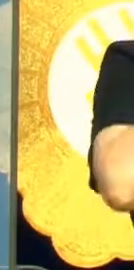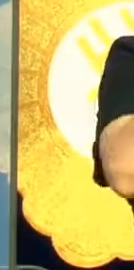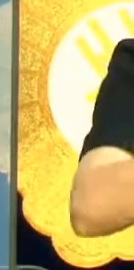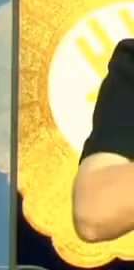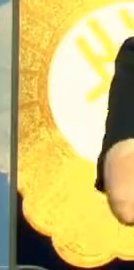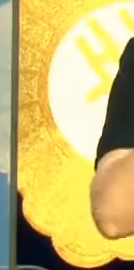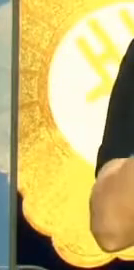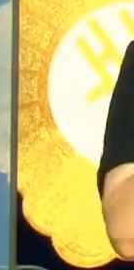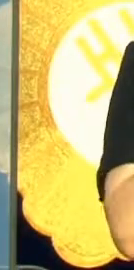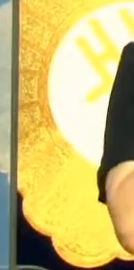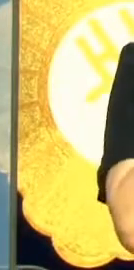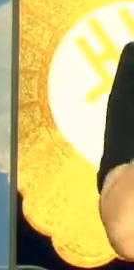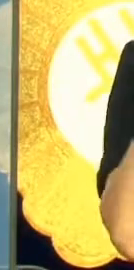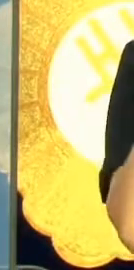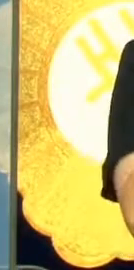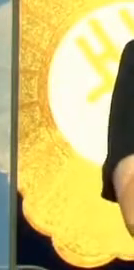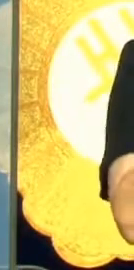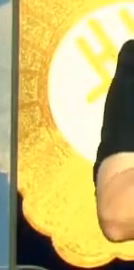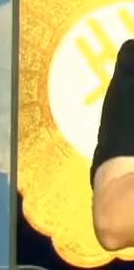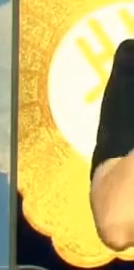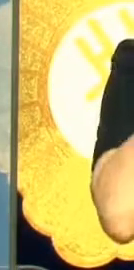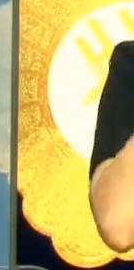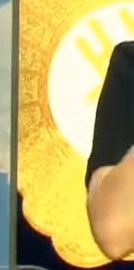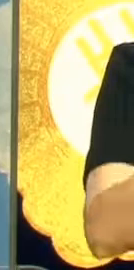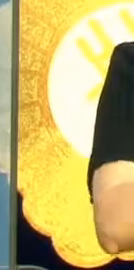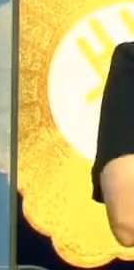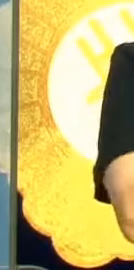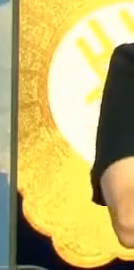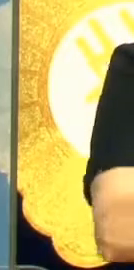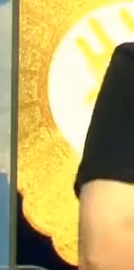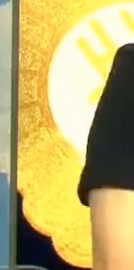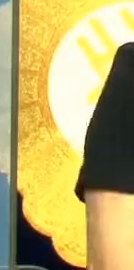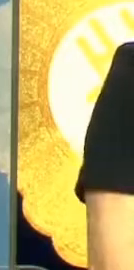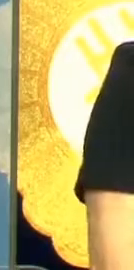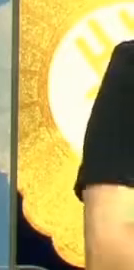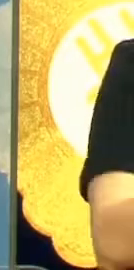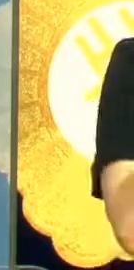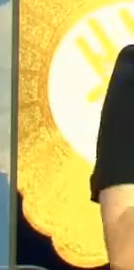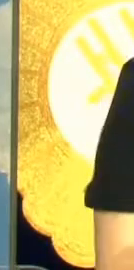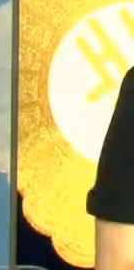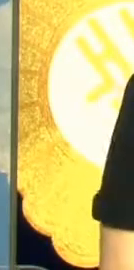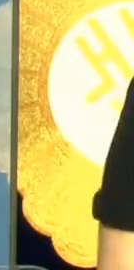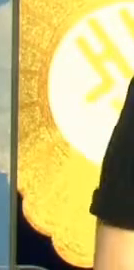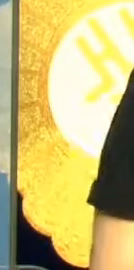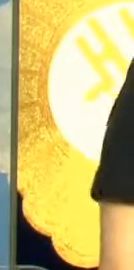멈추지 않을 것을 다시 한번 명백히 밝히는 바입니다. 감사합니다.